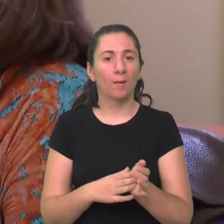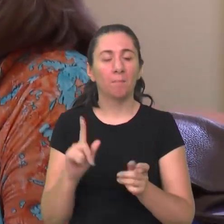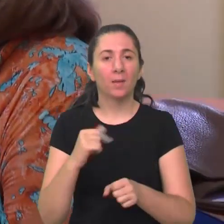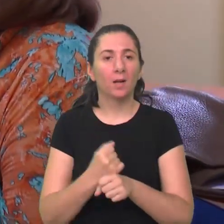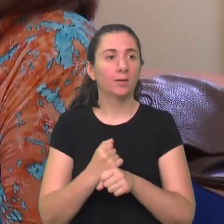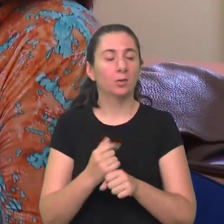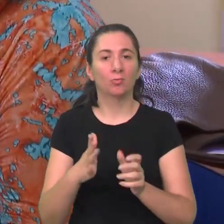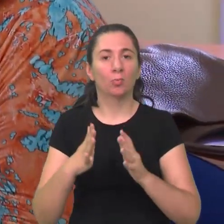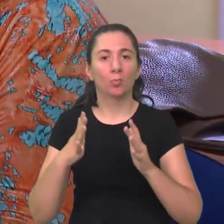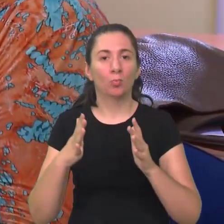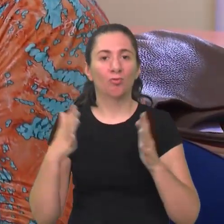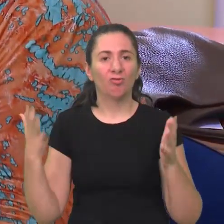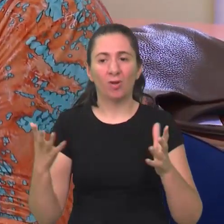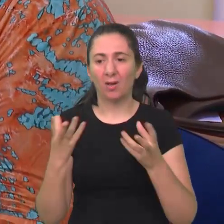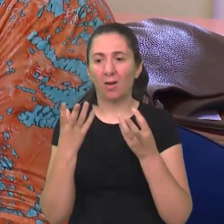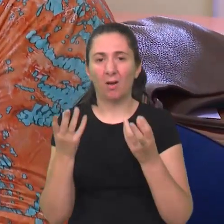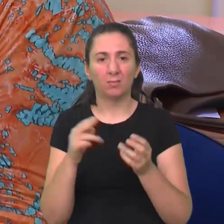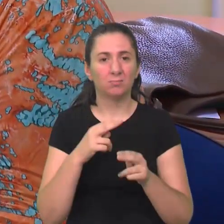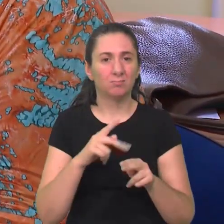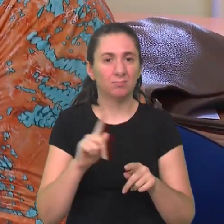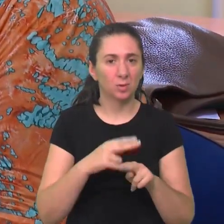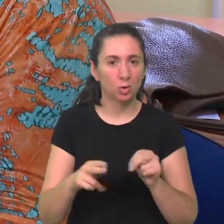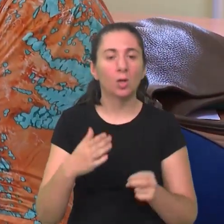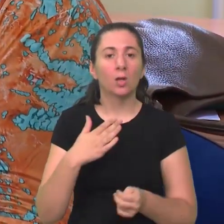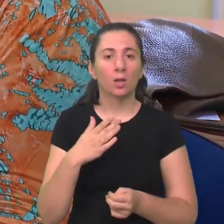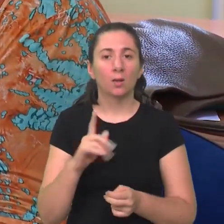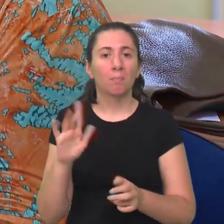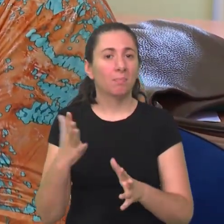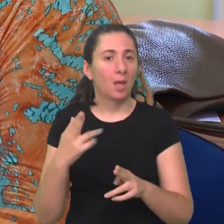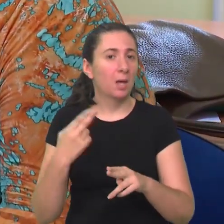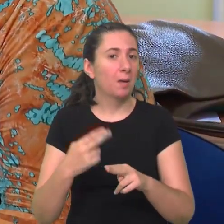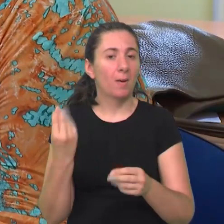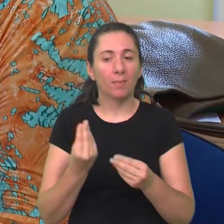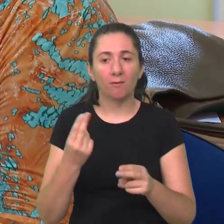u velikom onečišćenju, najvjerojatnije će imati, ne boluje od nekih